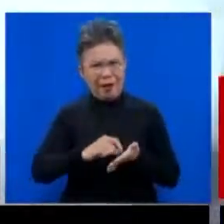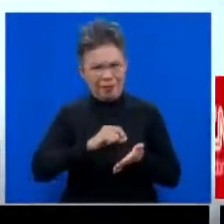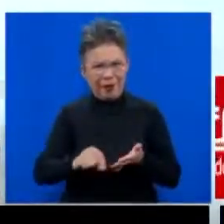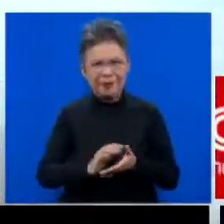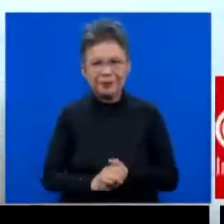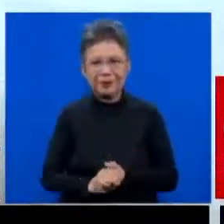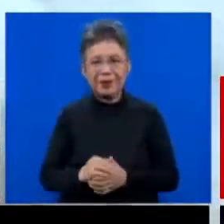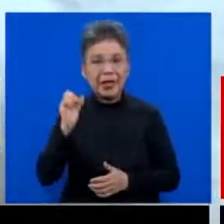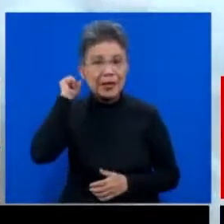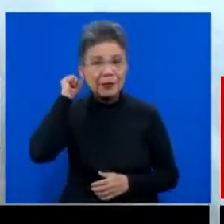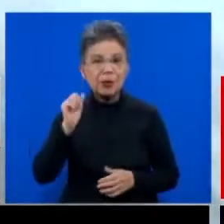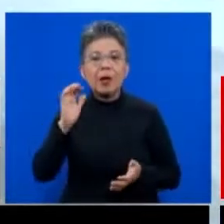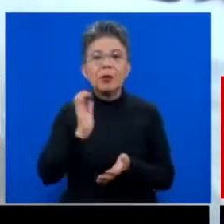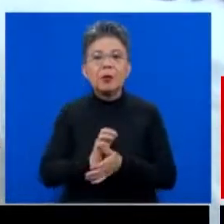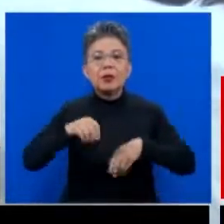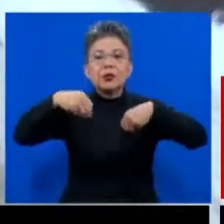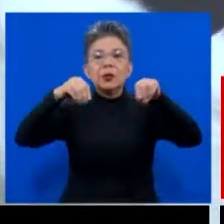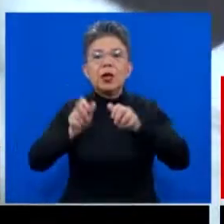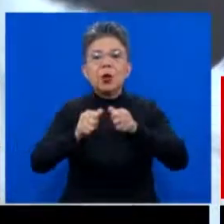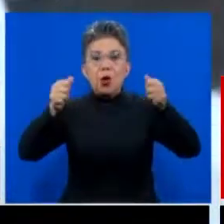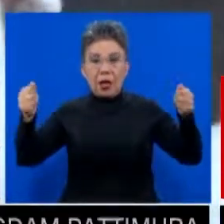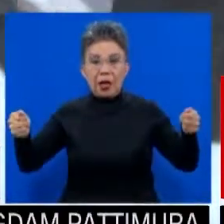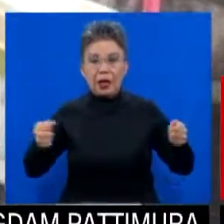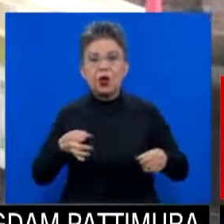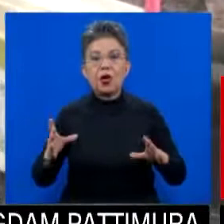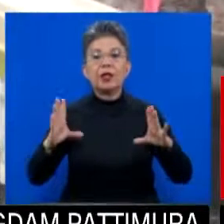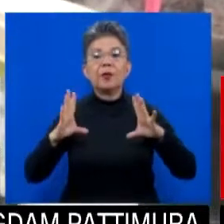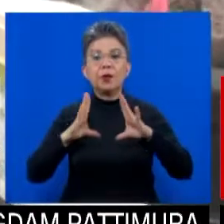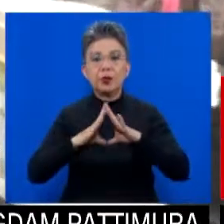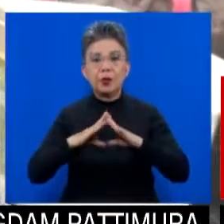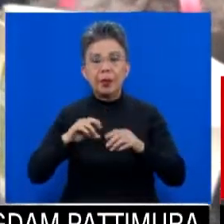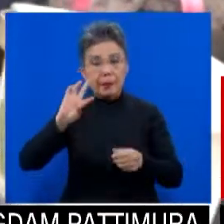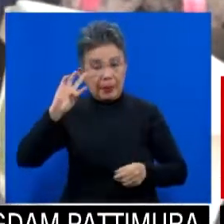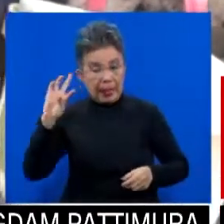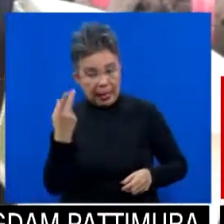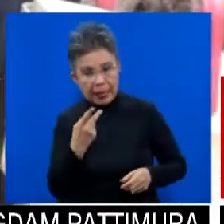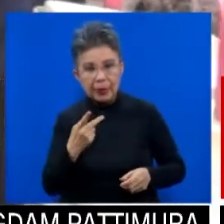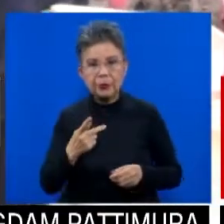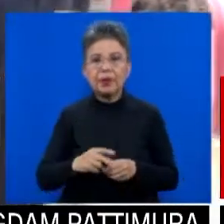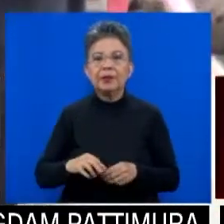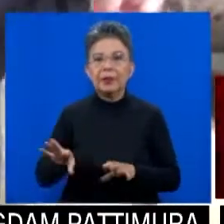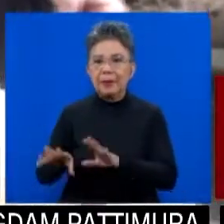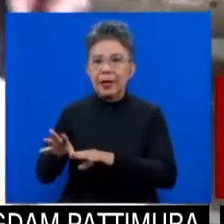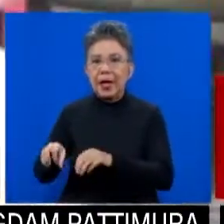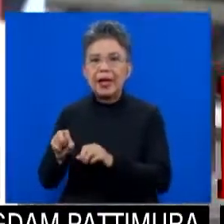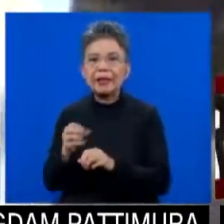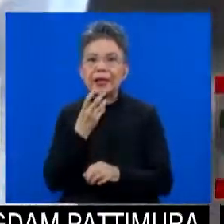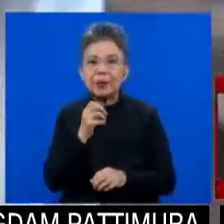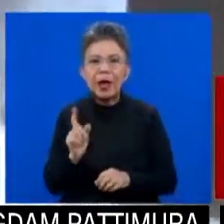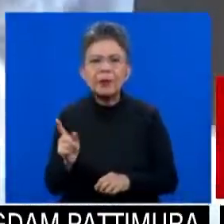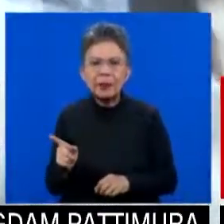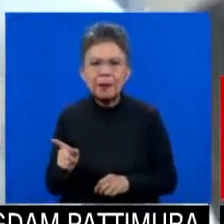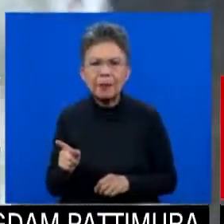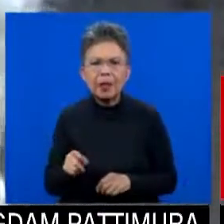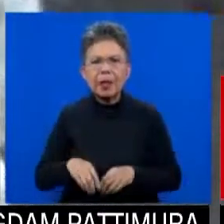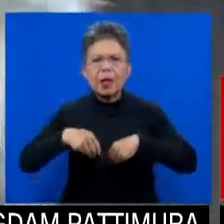Nike Aryanita adalah mantan agen koran di kota Mojokerto yang beralih memelihara kambing dan tinggal di desa. Ia banting setir